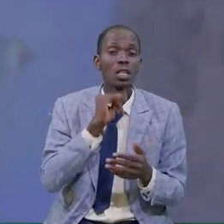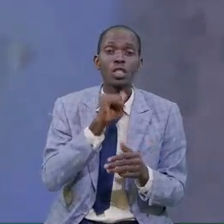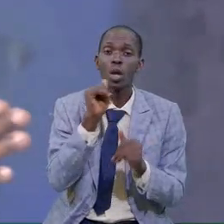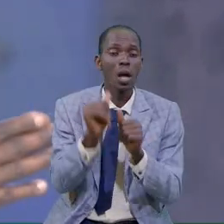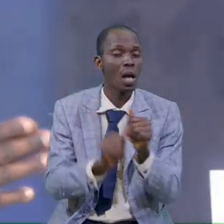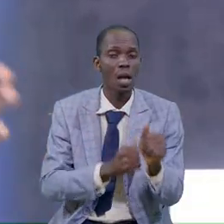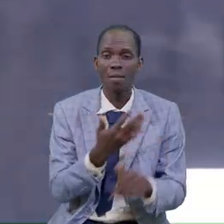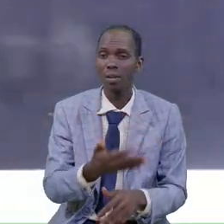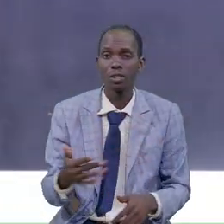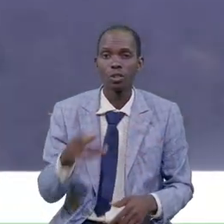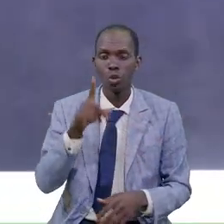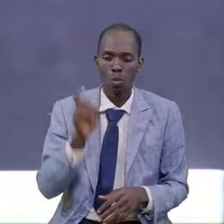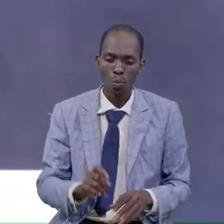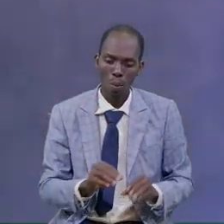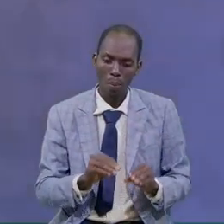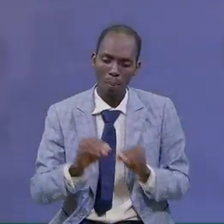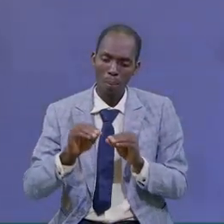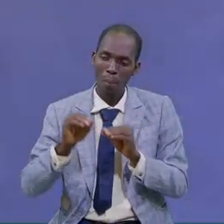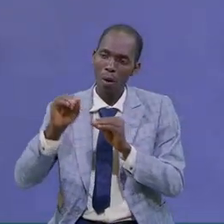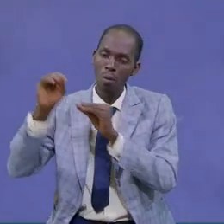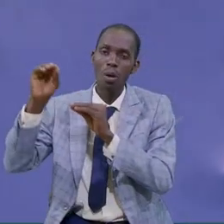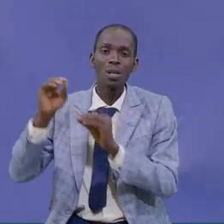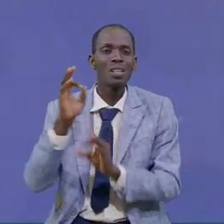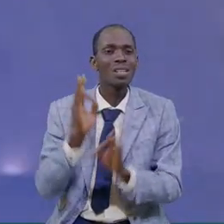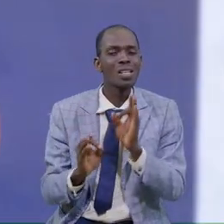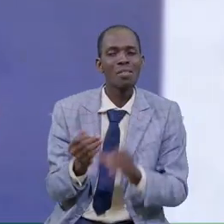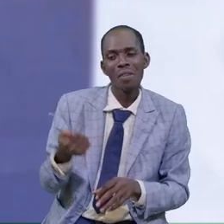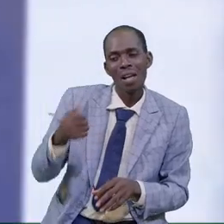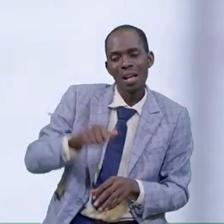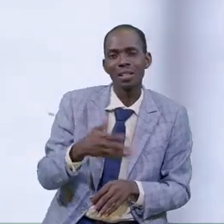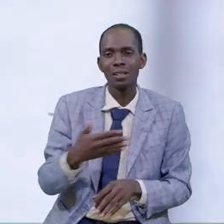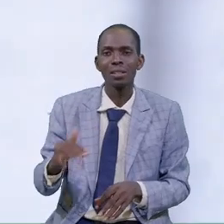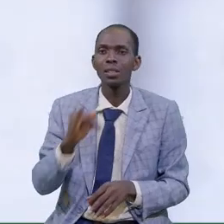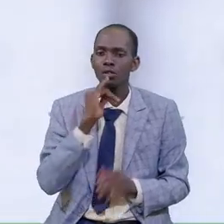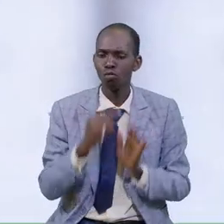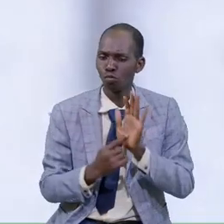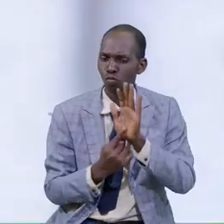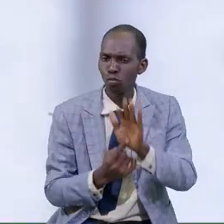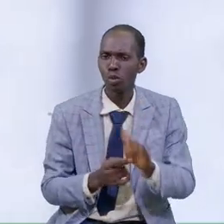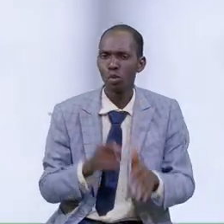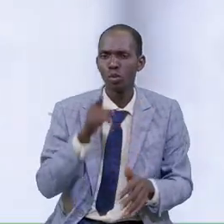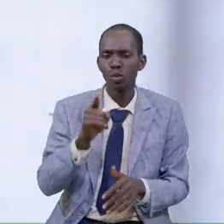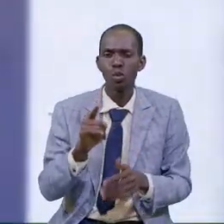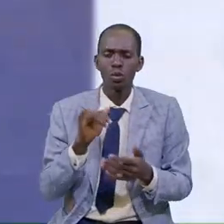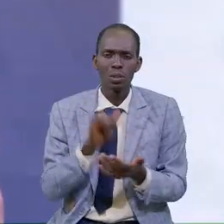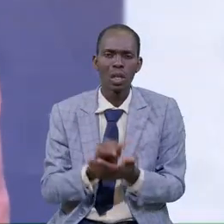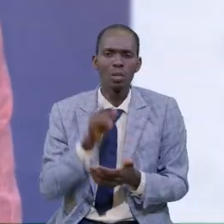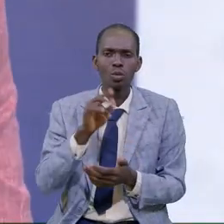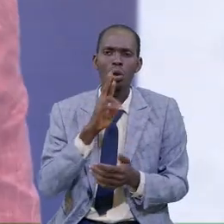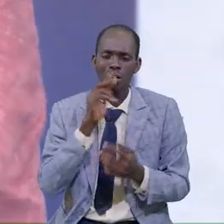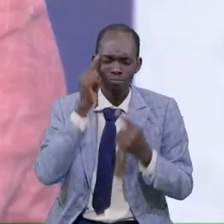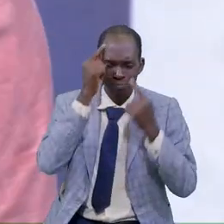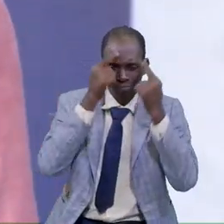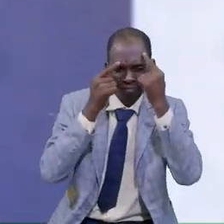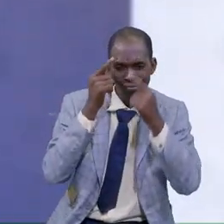as besoin d'avancer, avancer. Et si quelque chose te montre que tu penses comme le monde, tu travailles comme le monde,